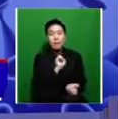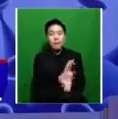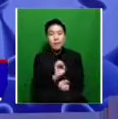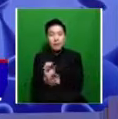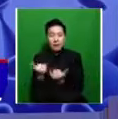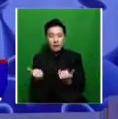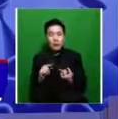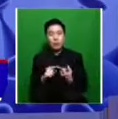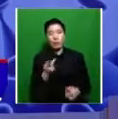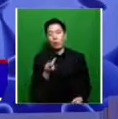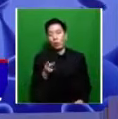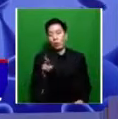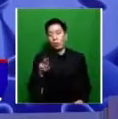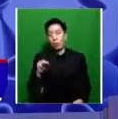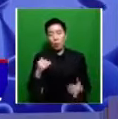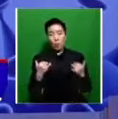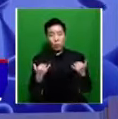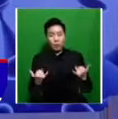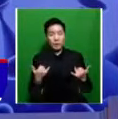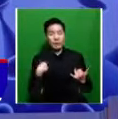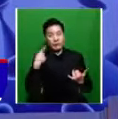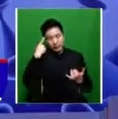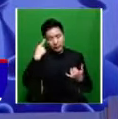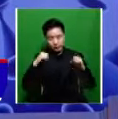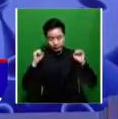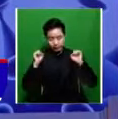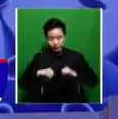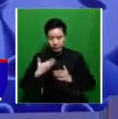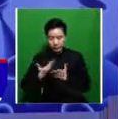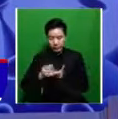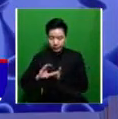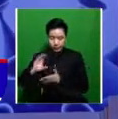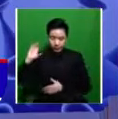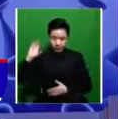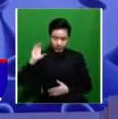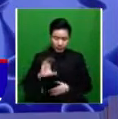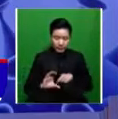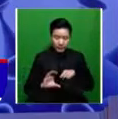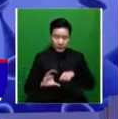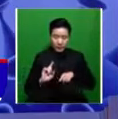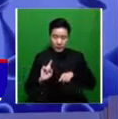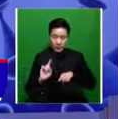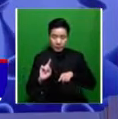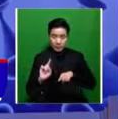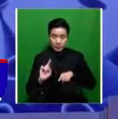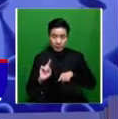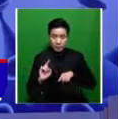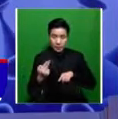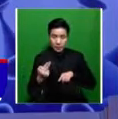คณะรัฐมนตรีวันนี้ก็ได้อนุมัติงบกลางนะคะจำนวน